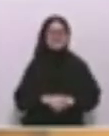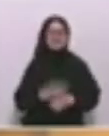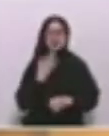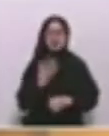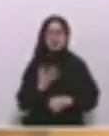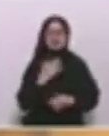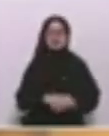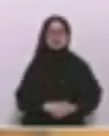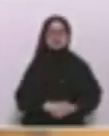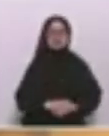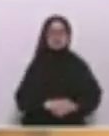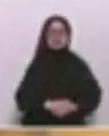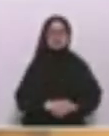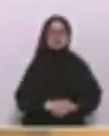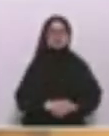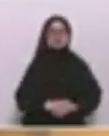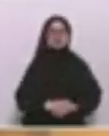kasih